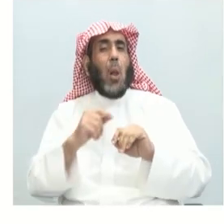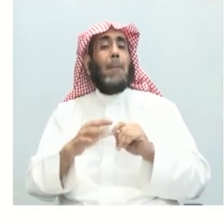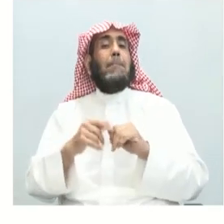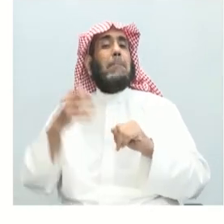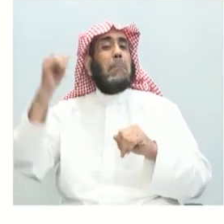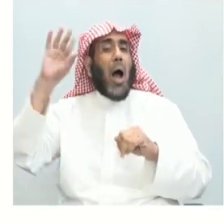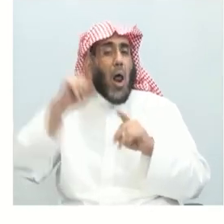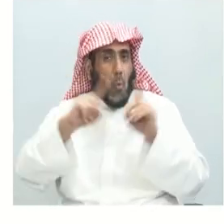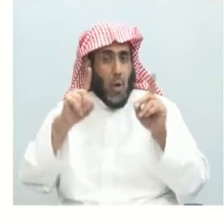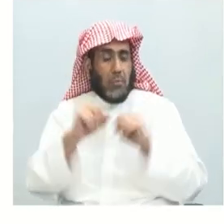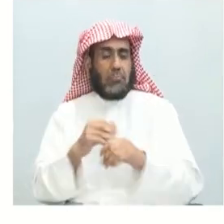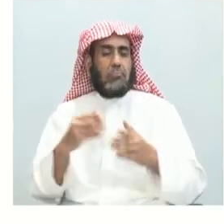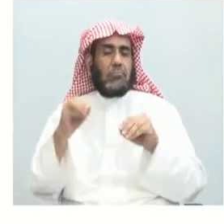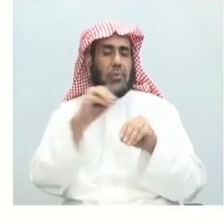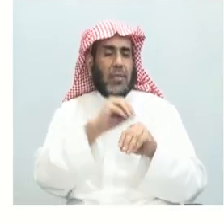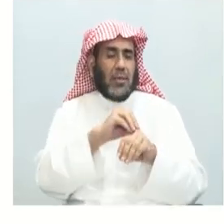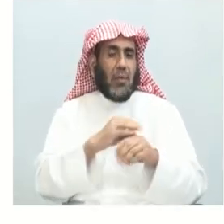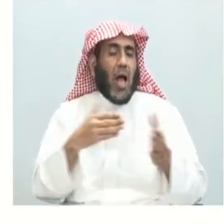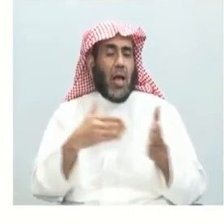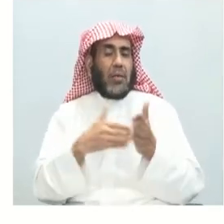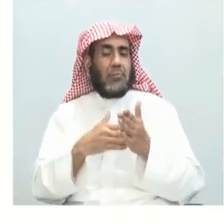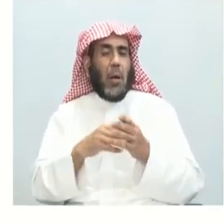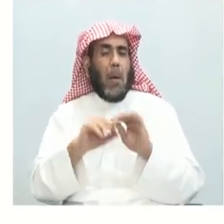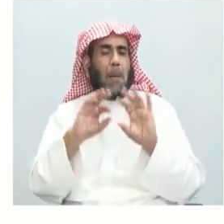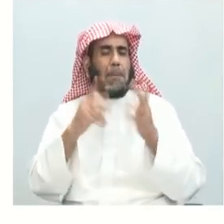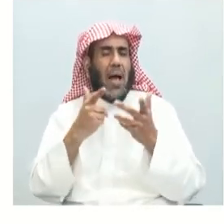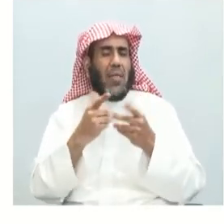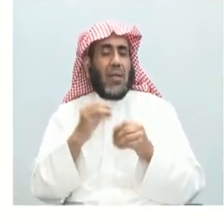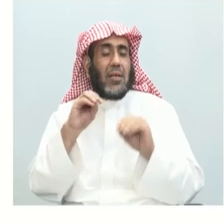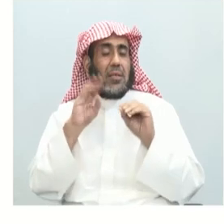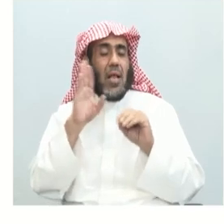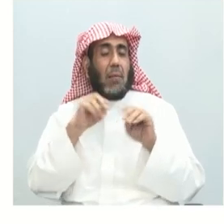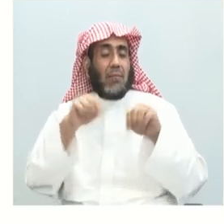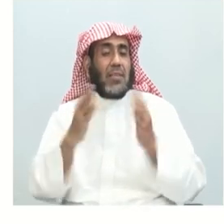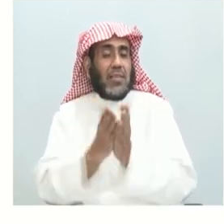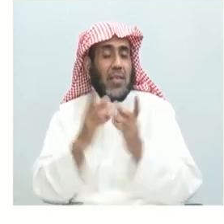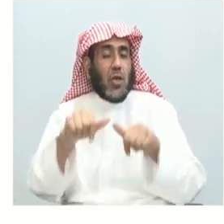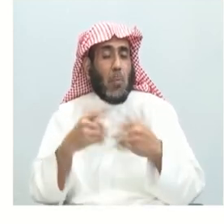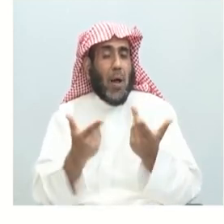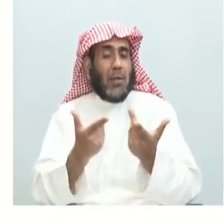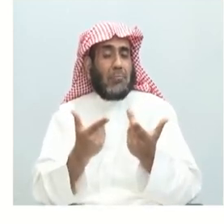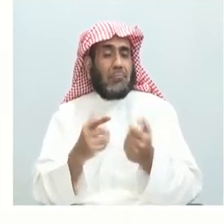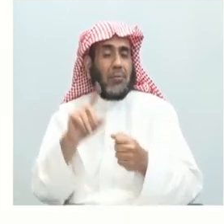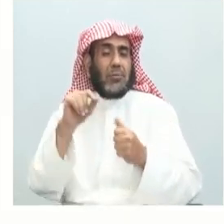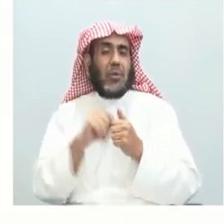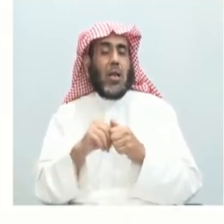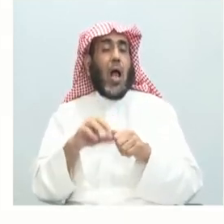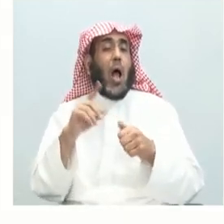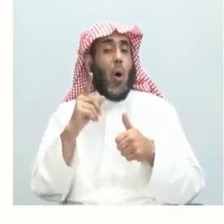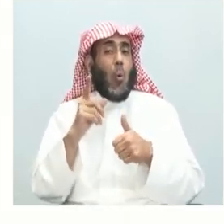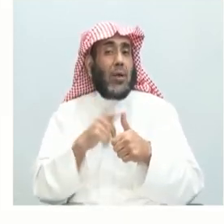ننتقل طلابي وطالباتي اخيرا ماذا تعلمنا في درسنا اليوم احسنتم